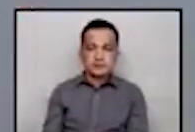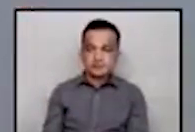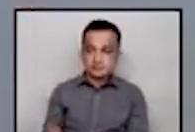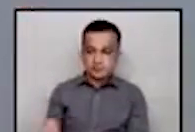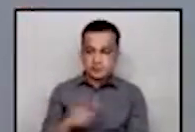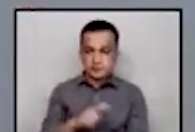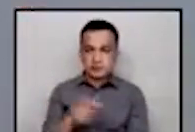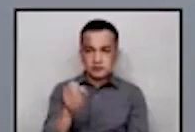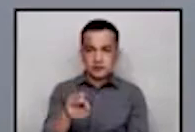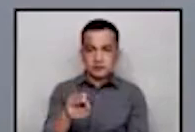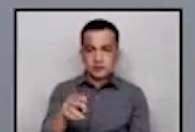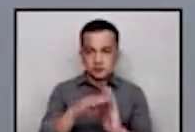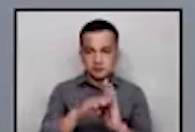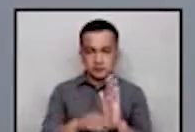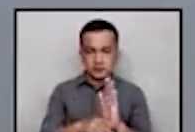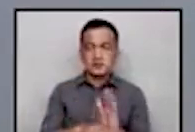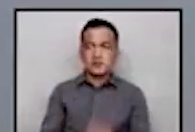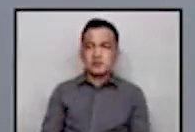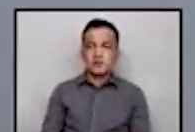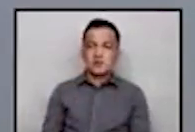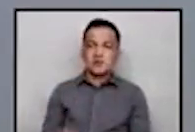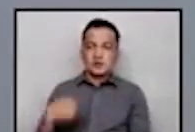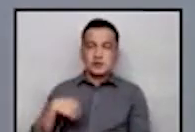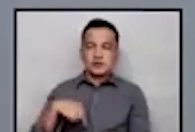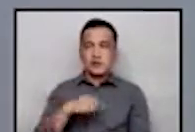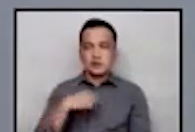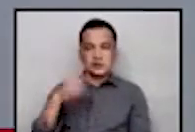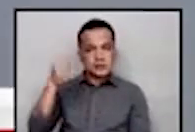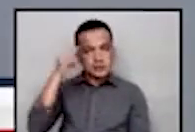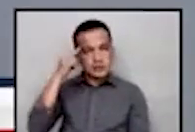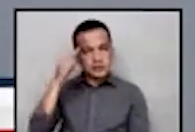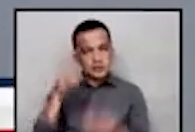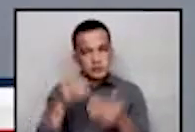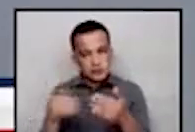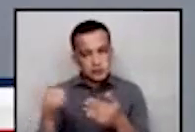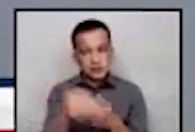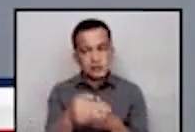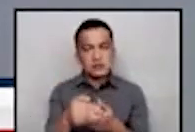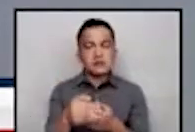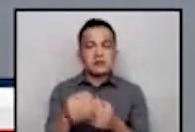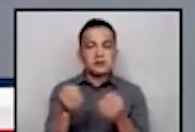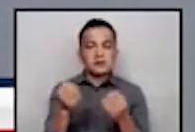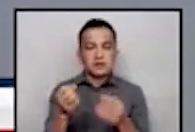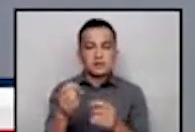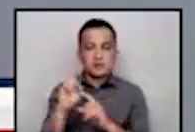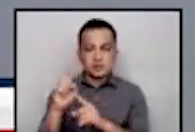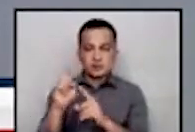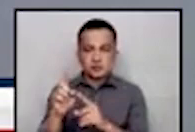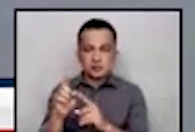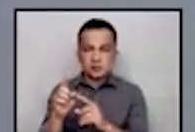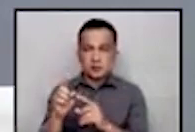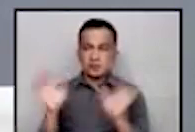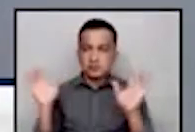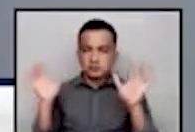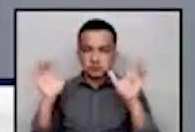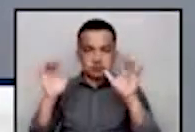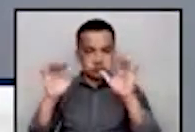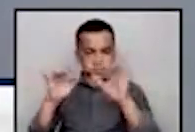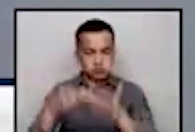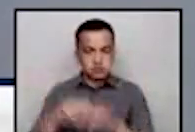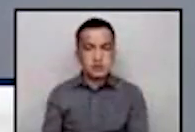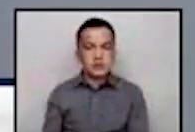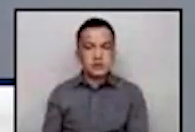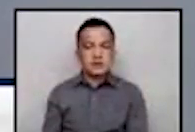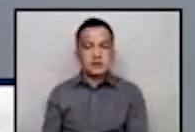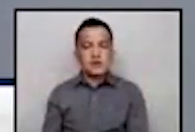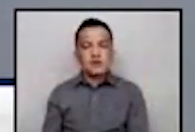protocols, ina-anticipate na po natin na marami po talagang debotong dadating. Gusto po namin talaga